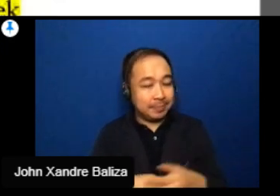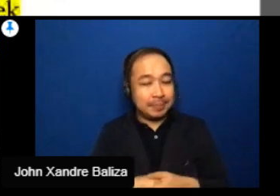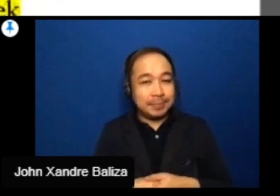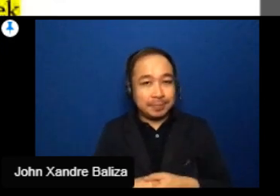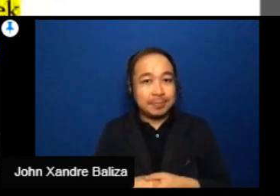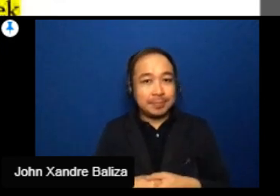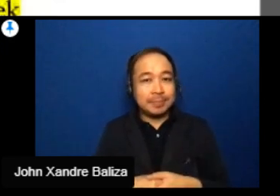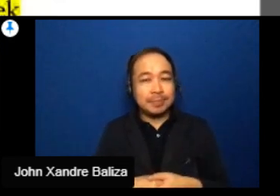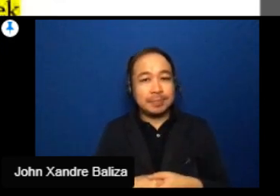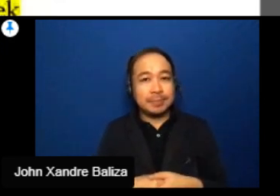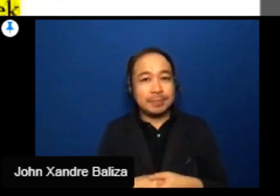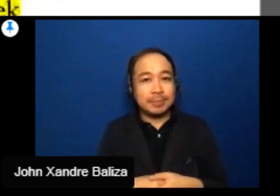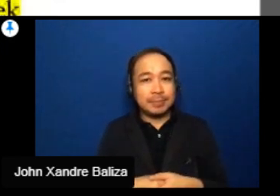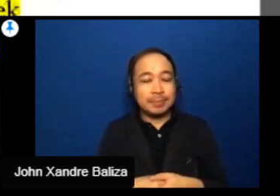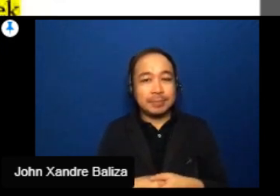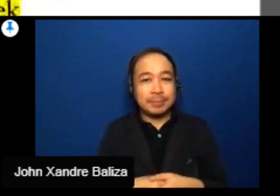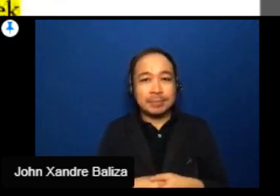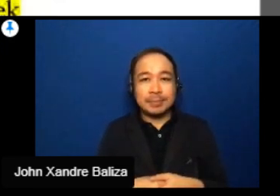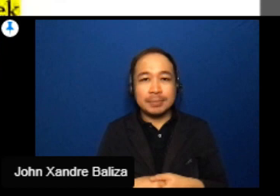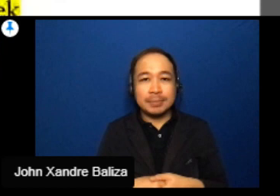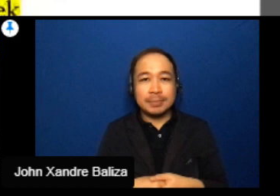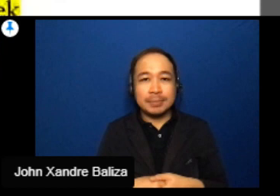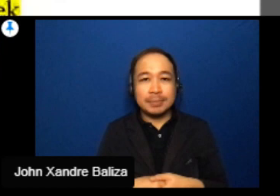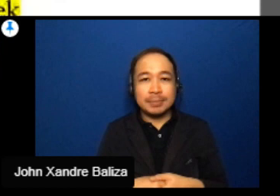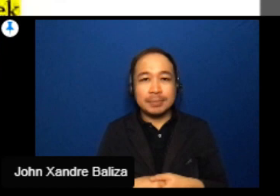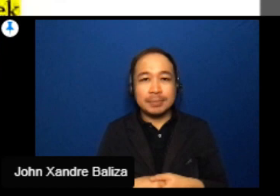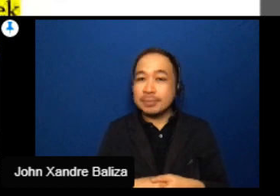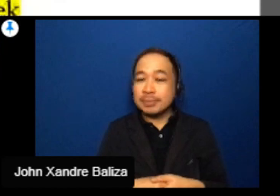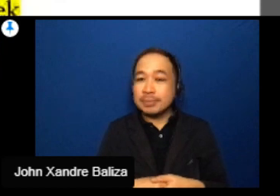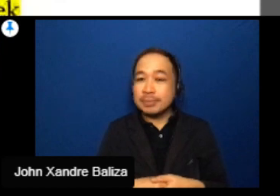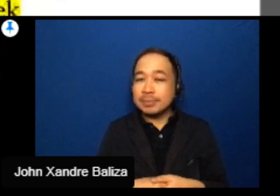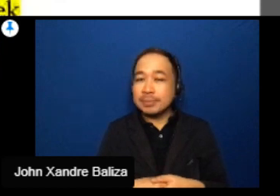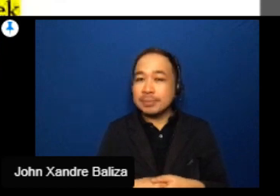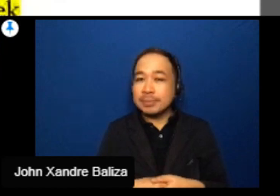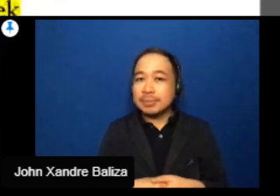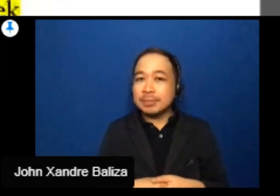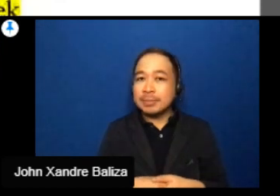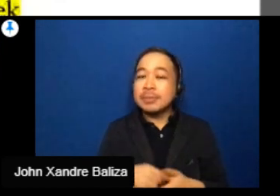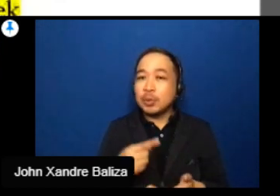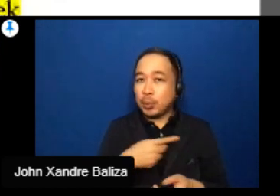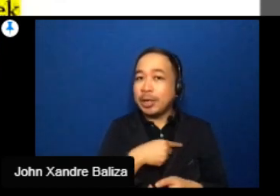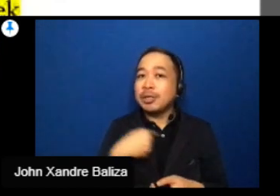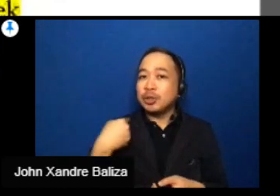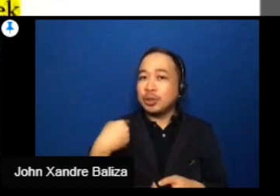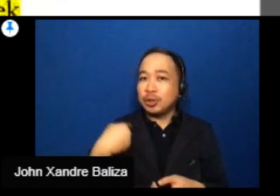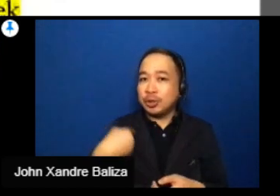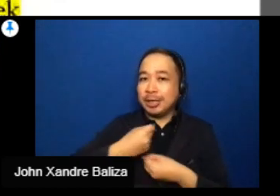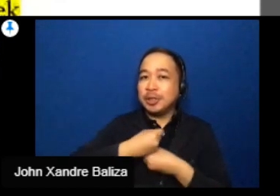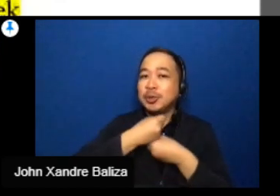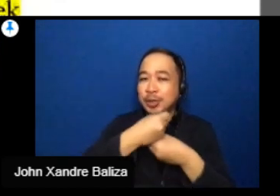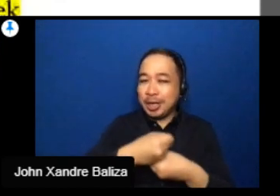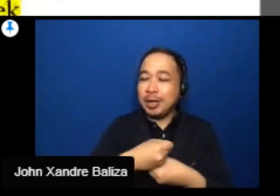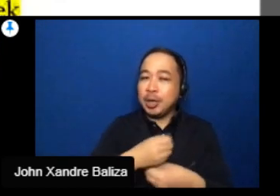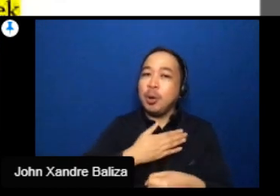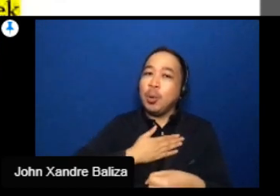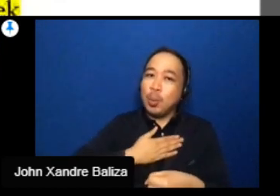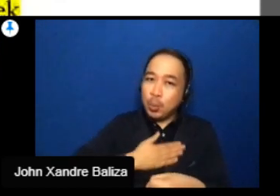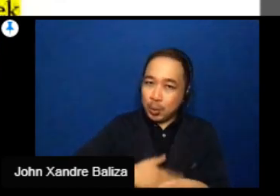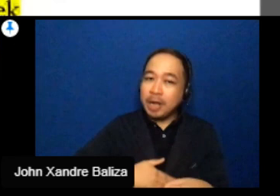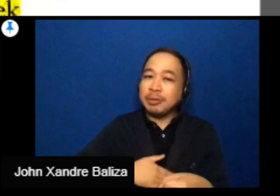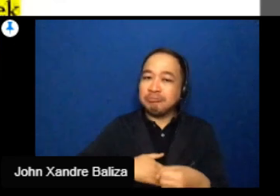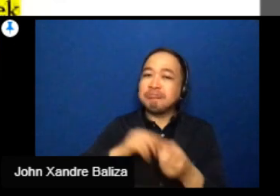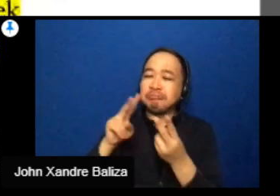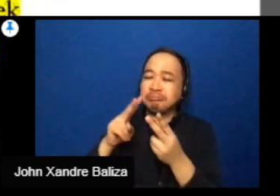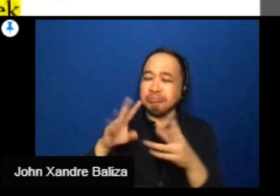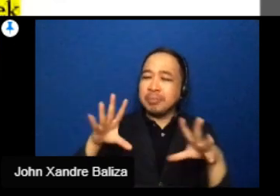如果是这样，我们中方还是希望能用那个全名。因为刚才那个